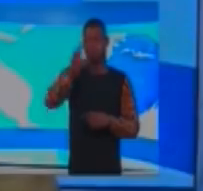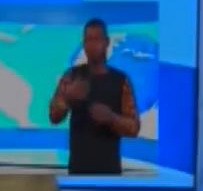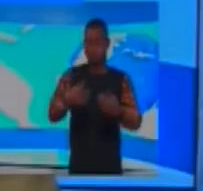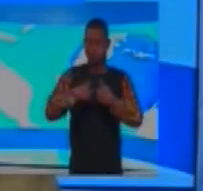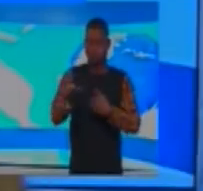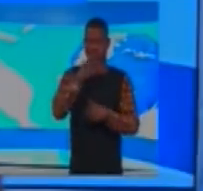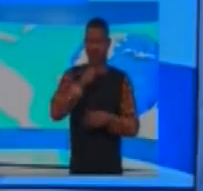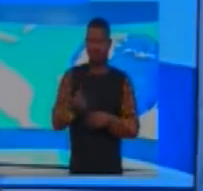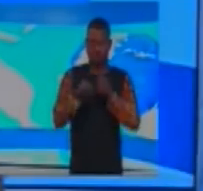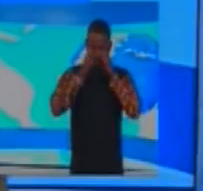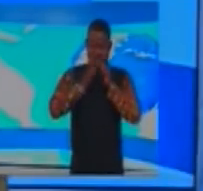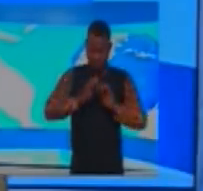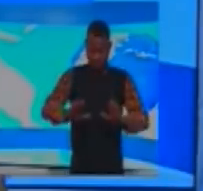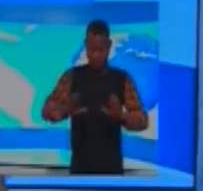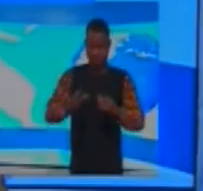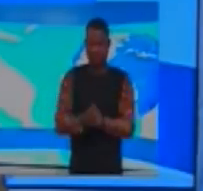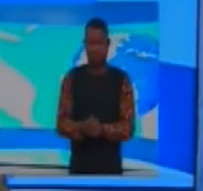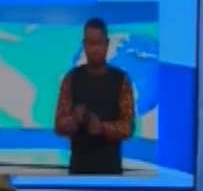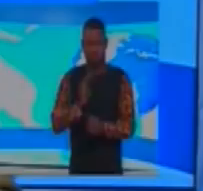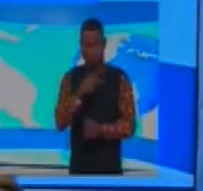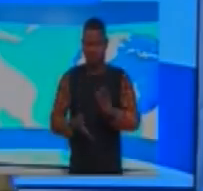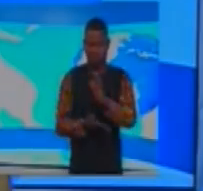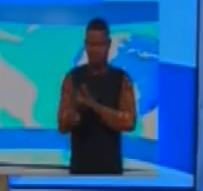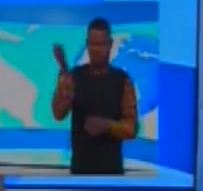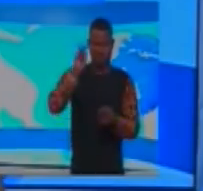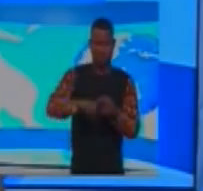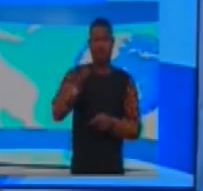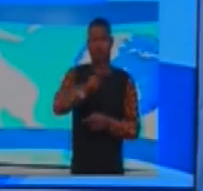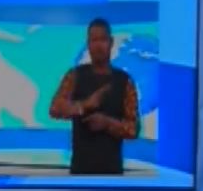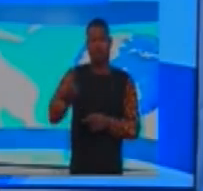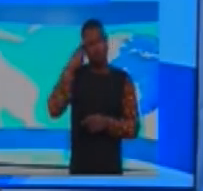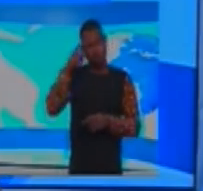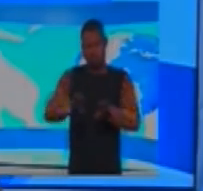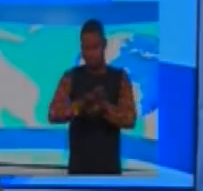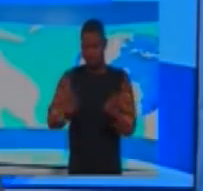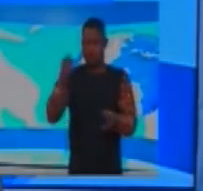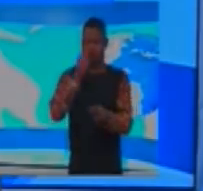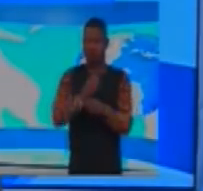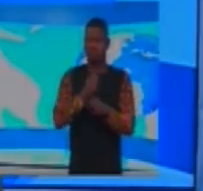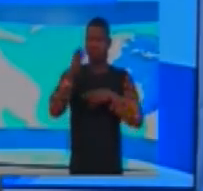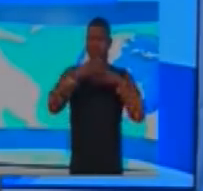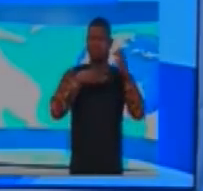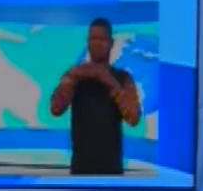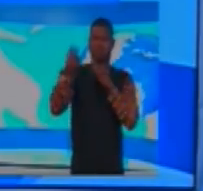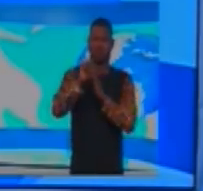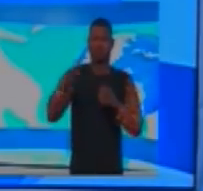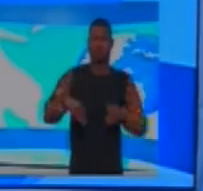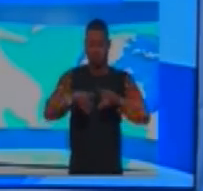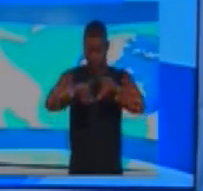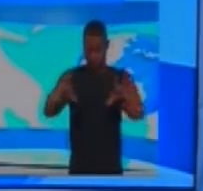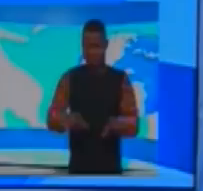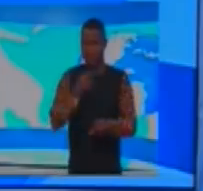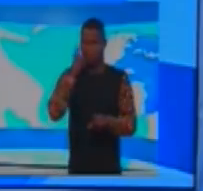bénédictions. Nous allons maintenant à Bobo Dioulasso pour le lancement des travaux de construction d'un site